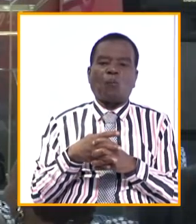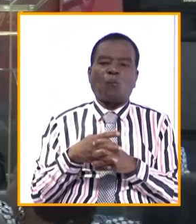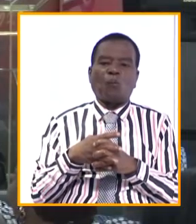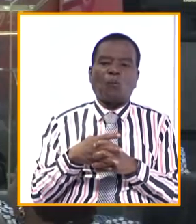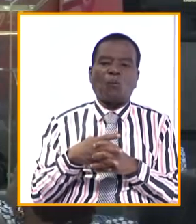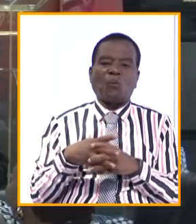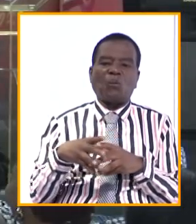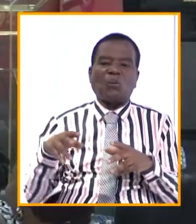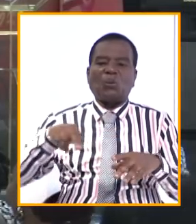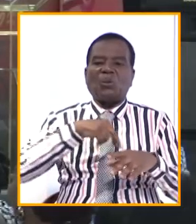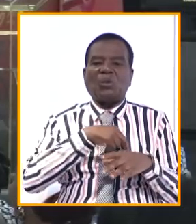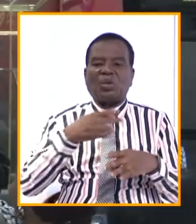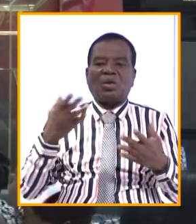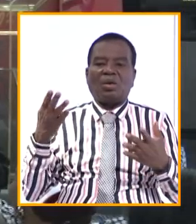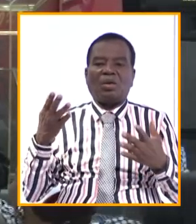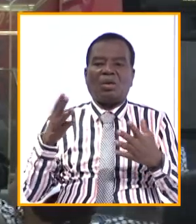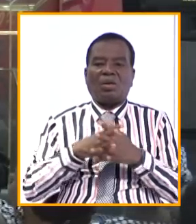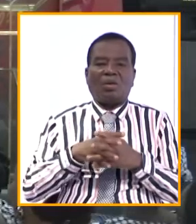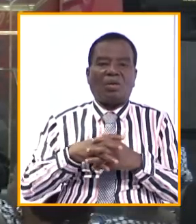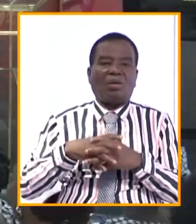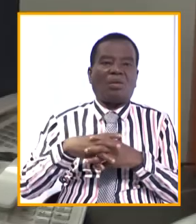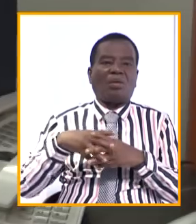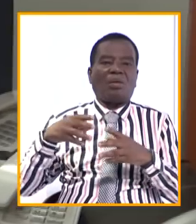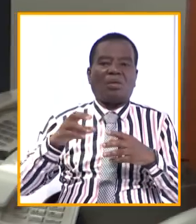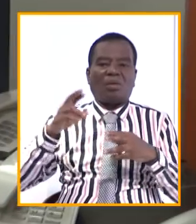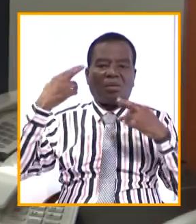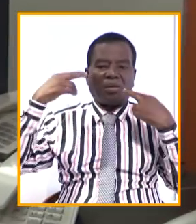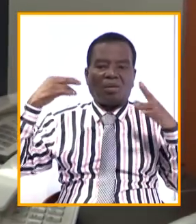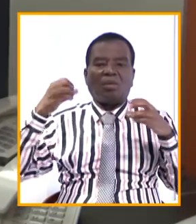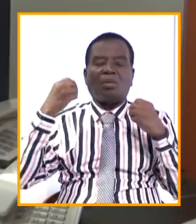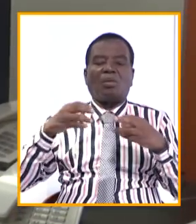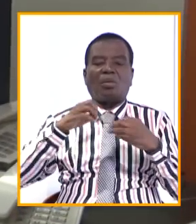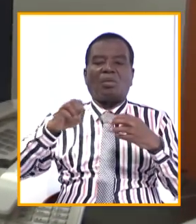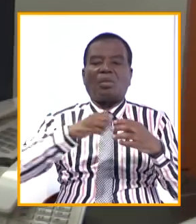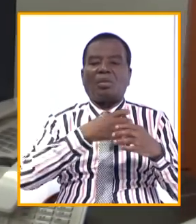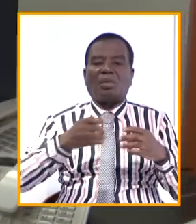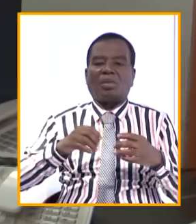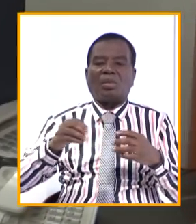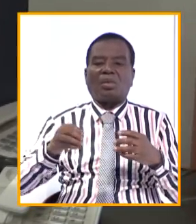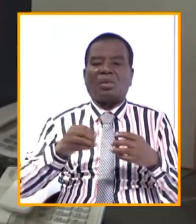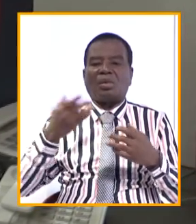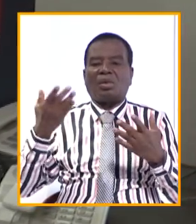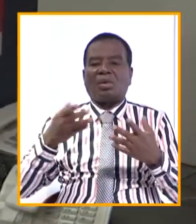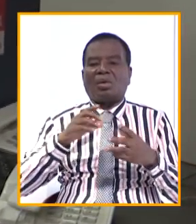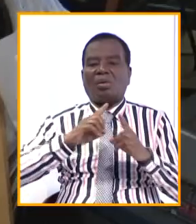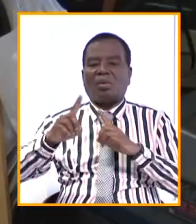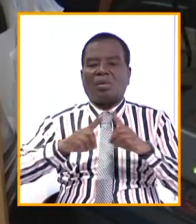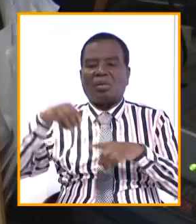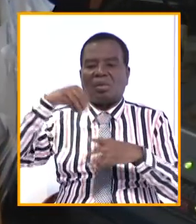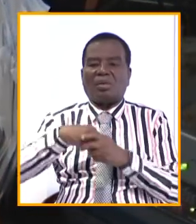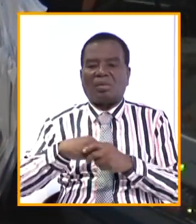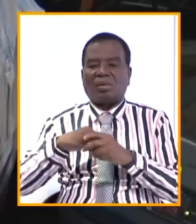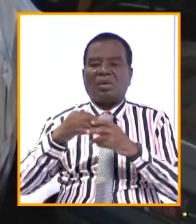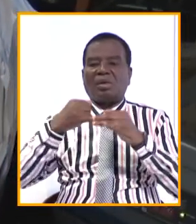Holidays, Big Show, Radio Vacances, Gamme de Vacances. Autant d'émissions qui animeront les antennes de Radio Côte d'Ivoire pour